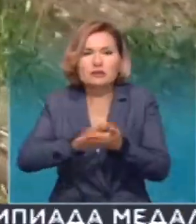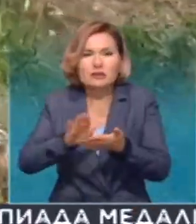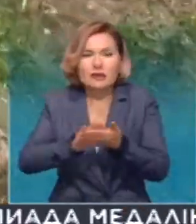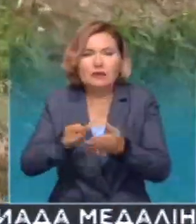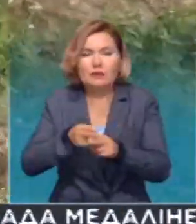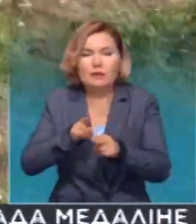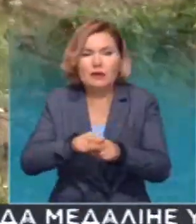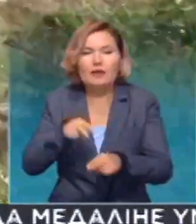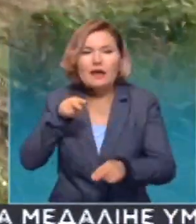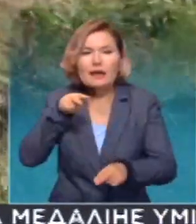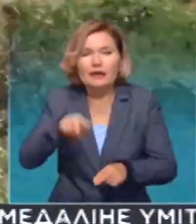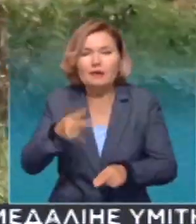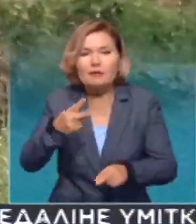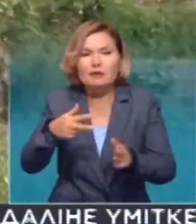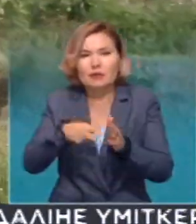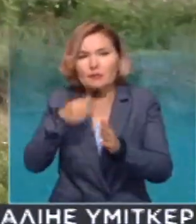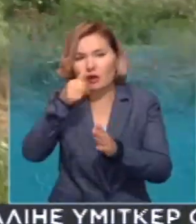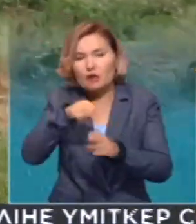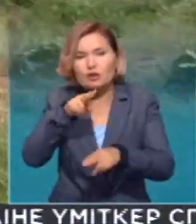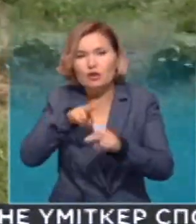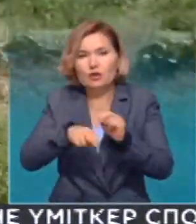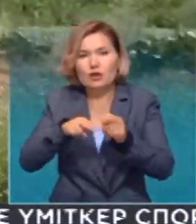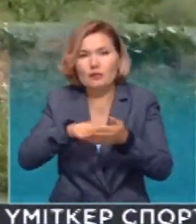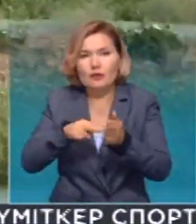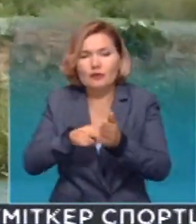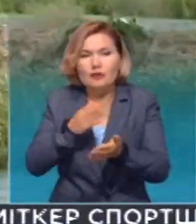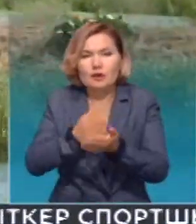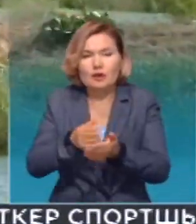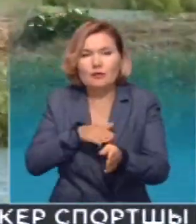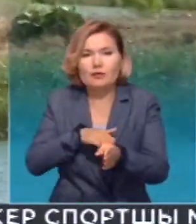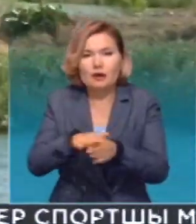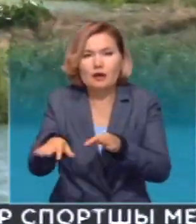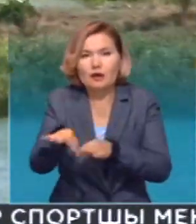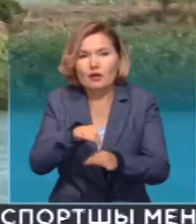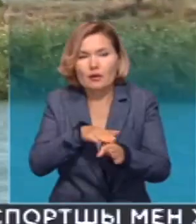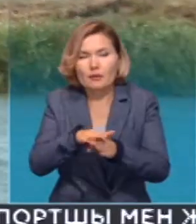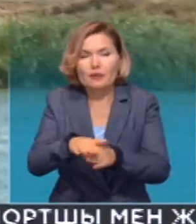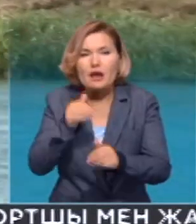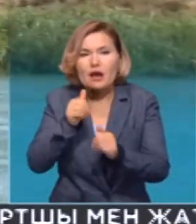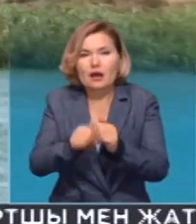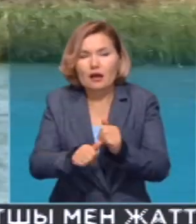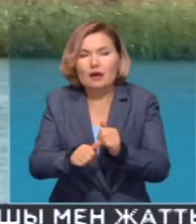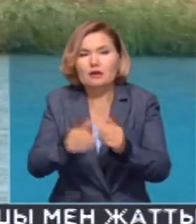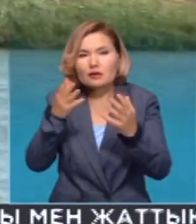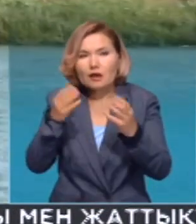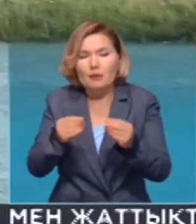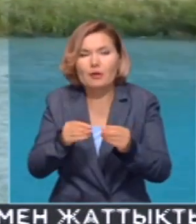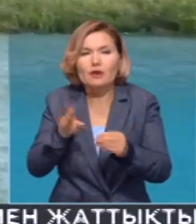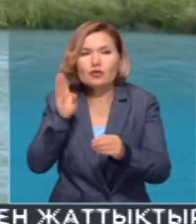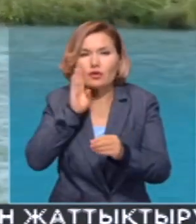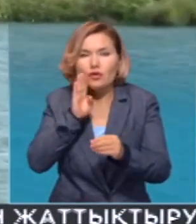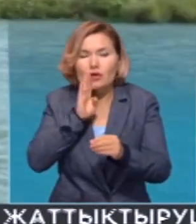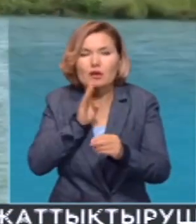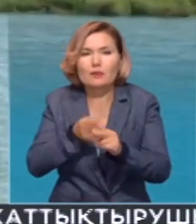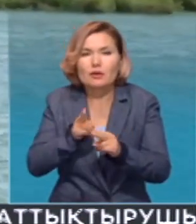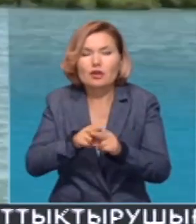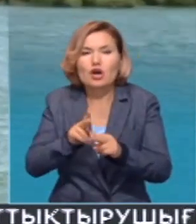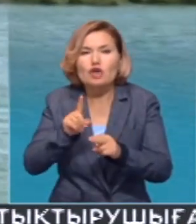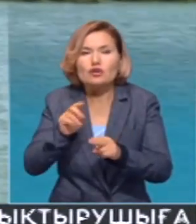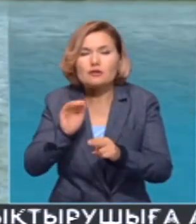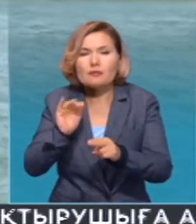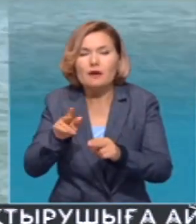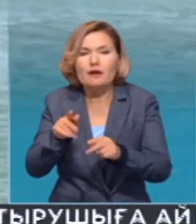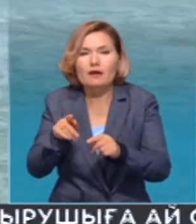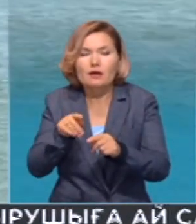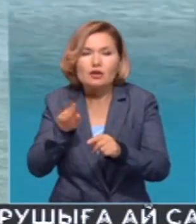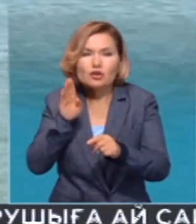жобасы 2028 жылға жоспарланған. Жоба жүзеге асқан жағдайда тәулігіне осында құйылатын 100 мың текше метр